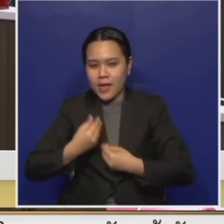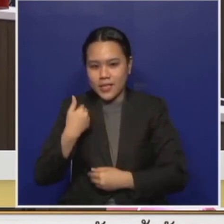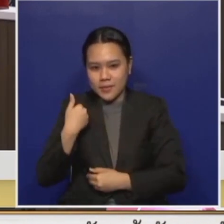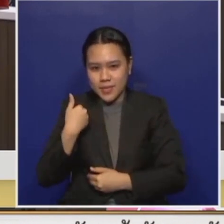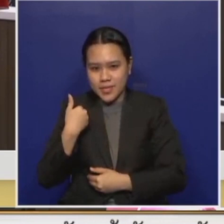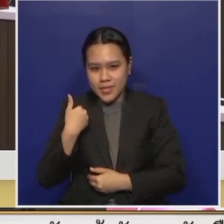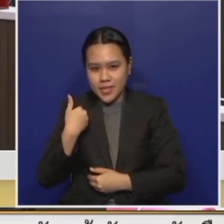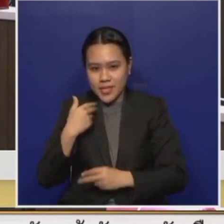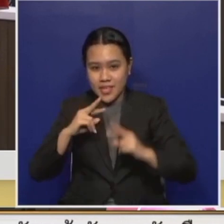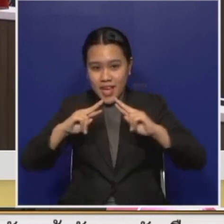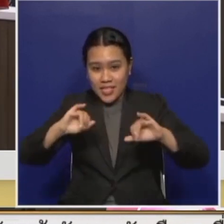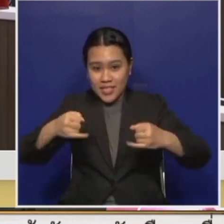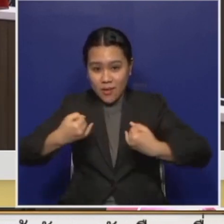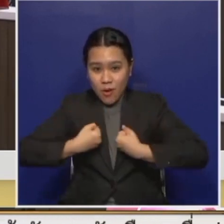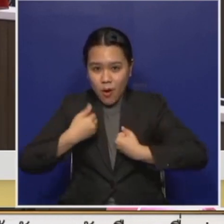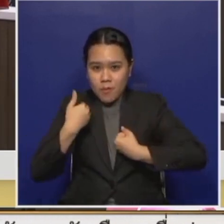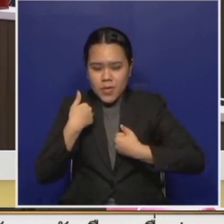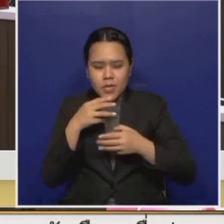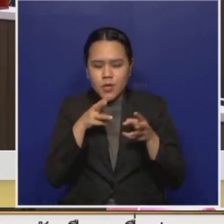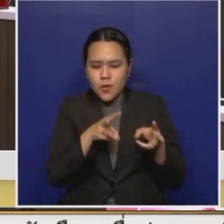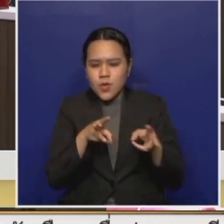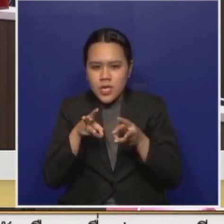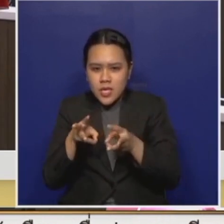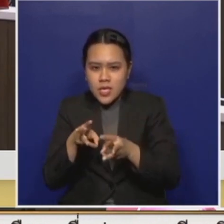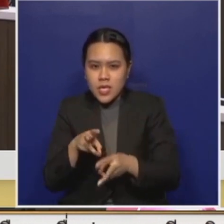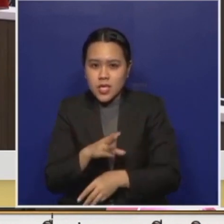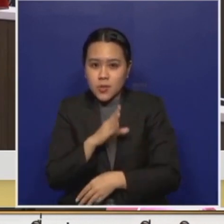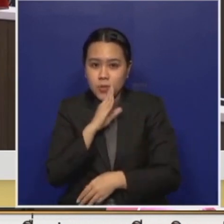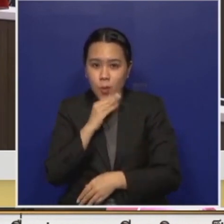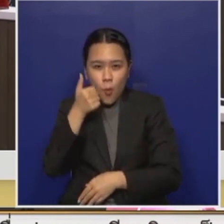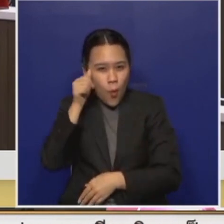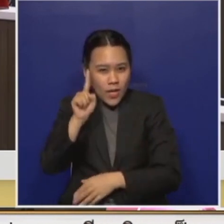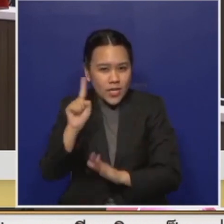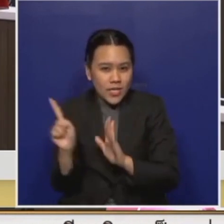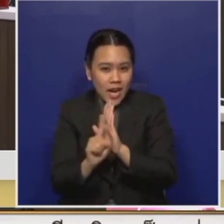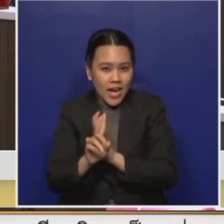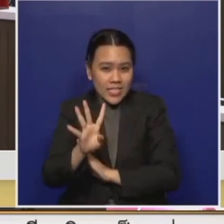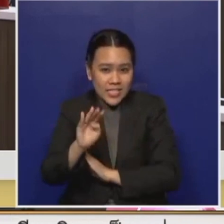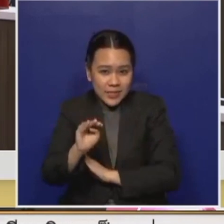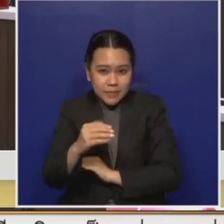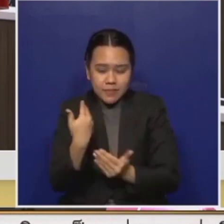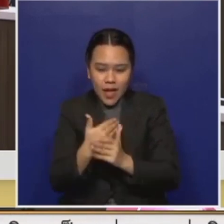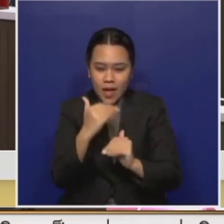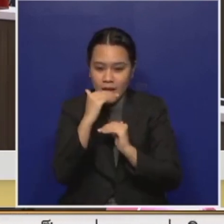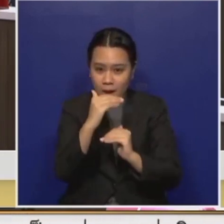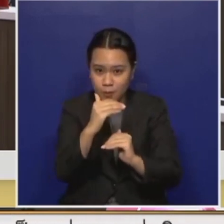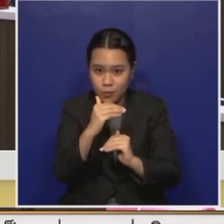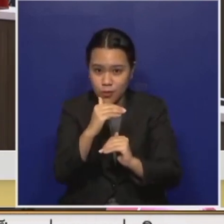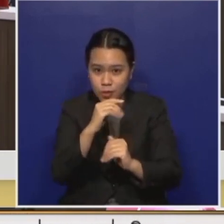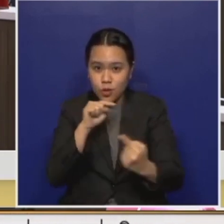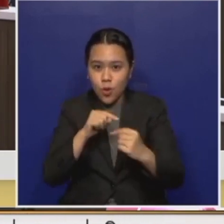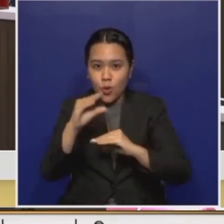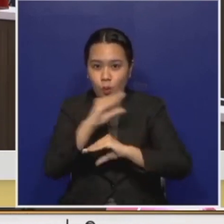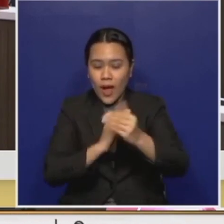เจ้าของร้านก็ใช้กลไกลบางครั้งวนนึ 40 ครั้งแ้จะกำหนดวงเงินเอไ้ก็นี่ที่เป็คนละครึ่ง